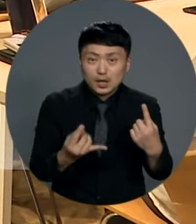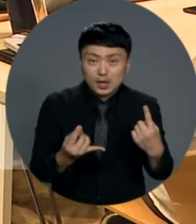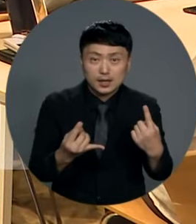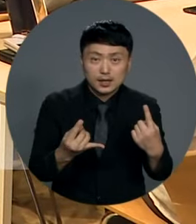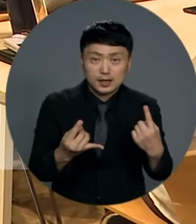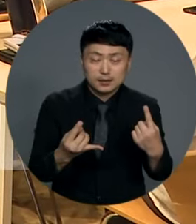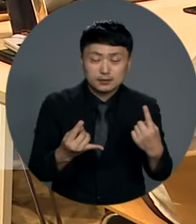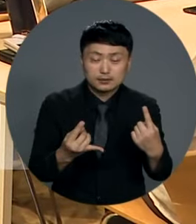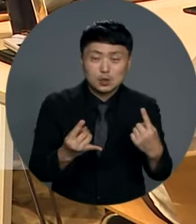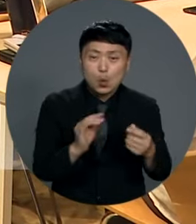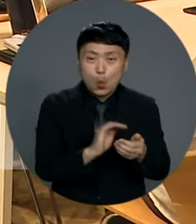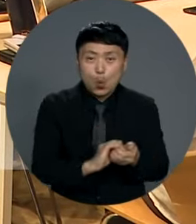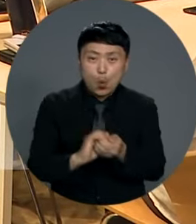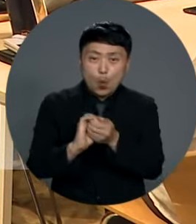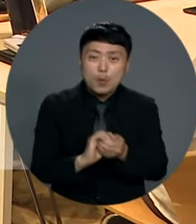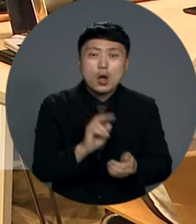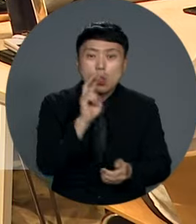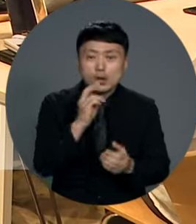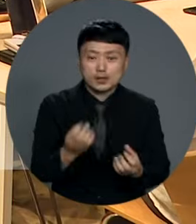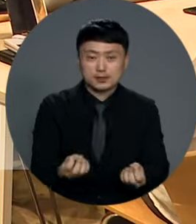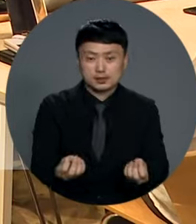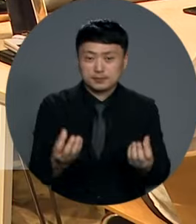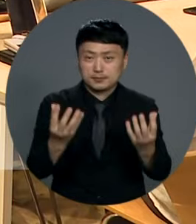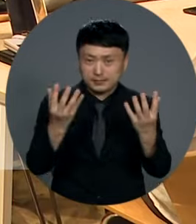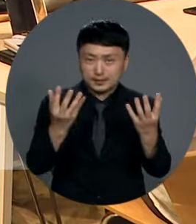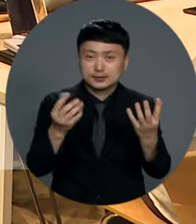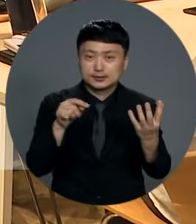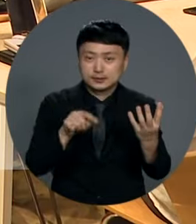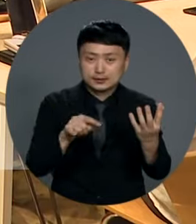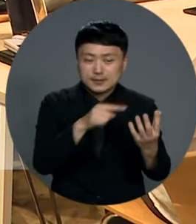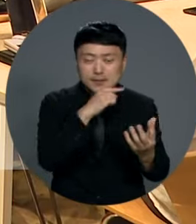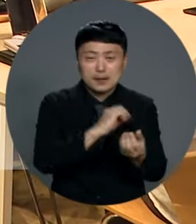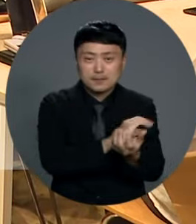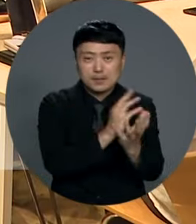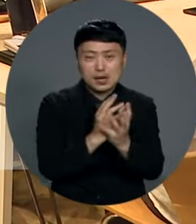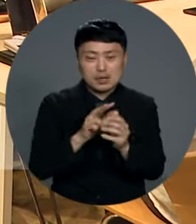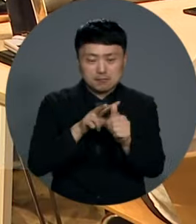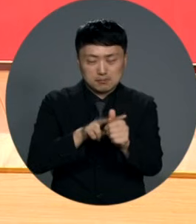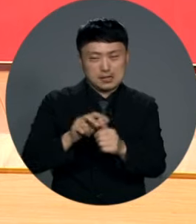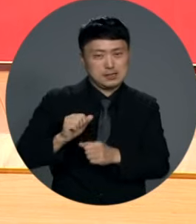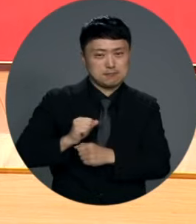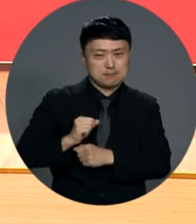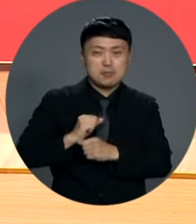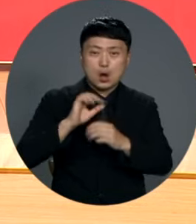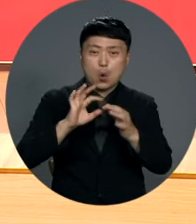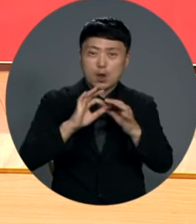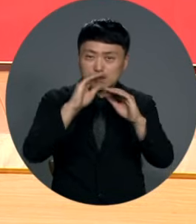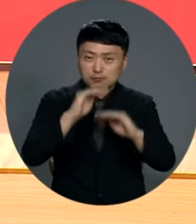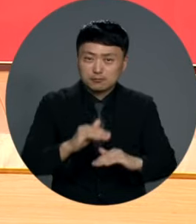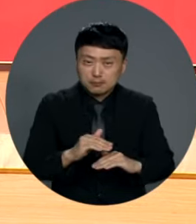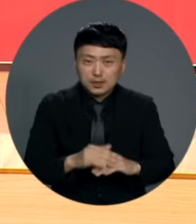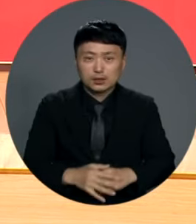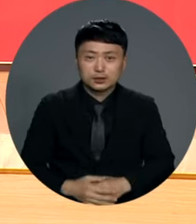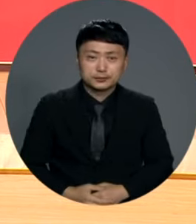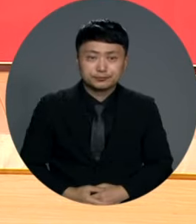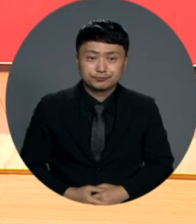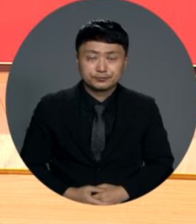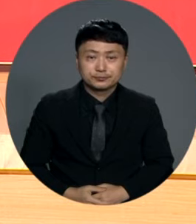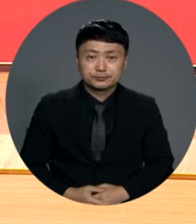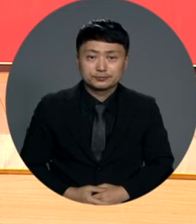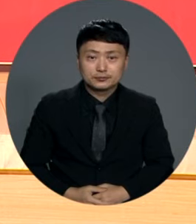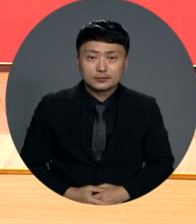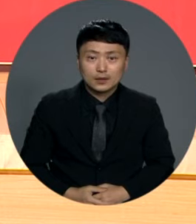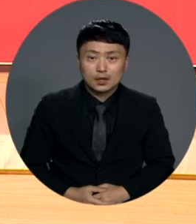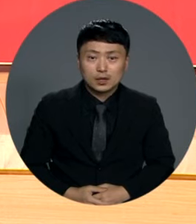축제 개막작은 리하르트 슈트라우스의 장미의 기사입니다 오스트리아 빈을 무대로한